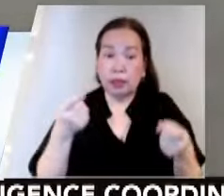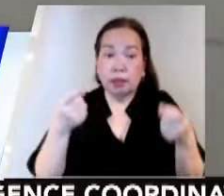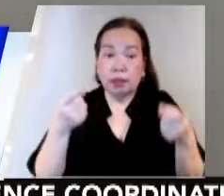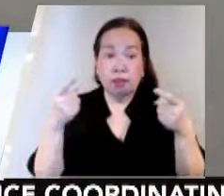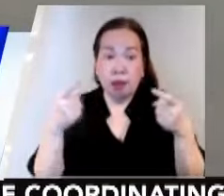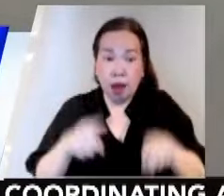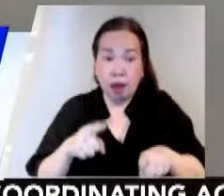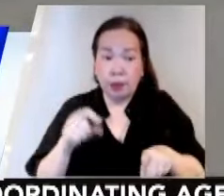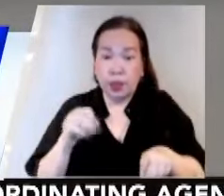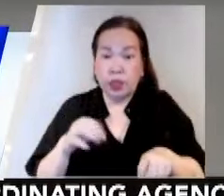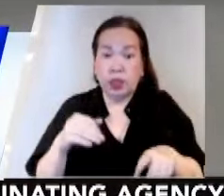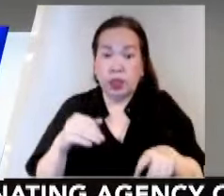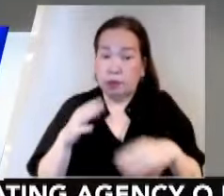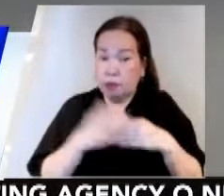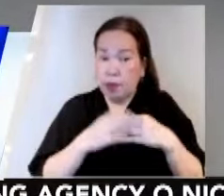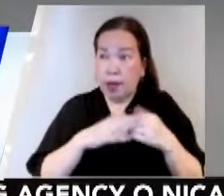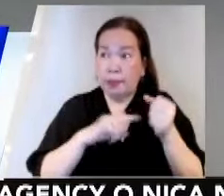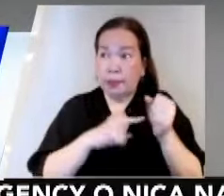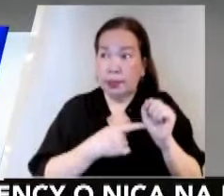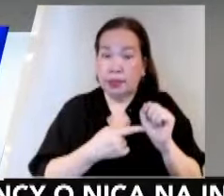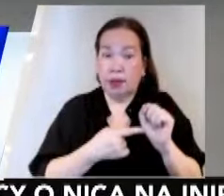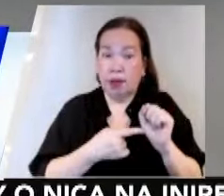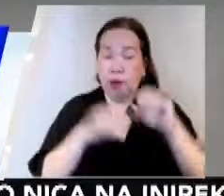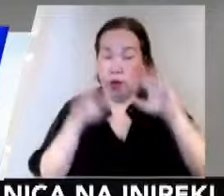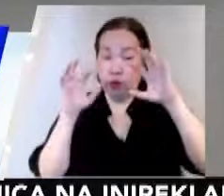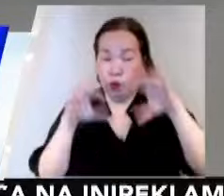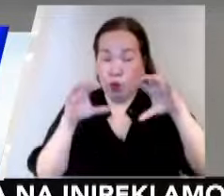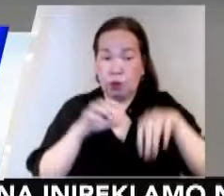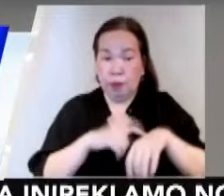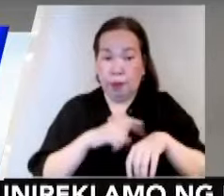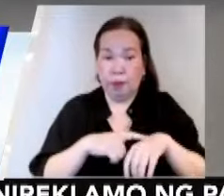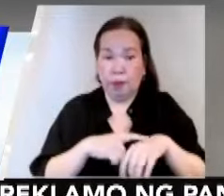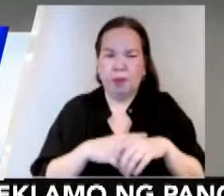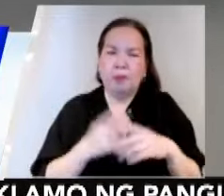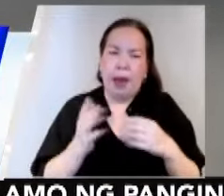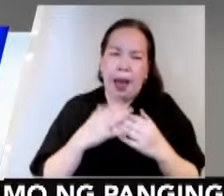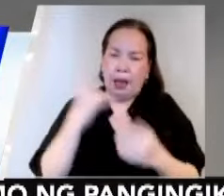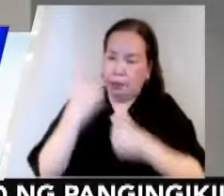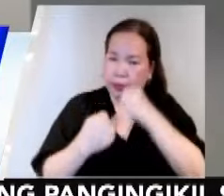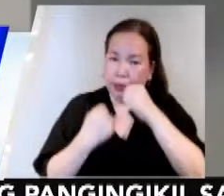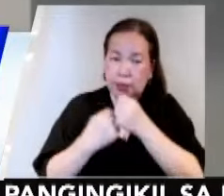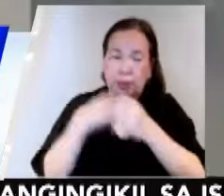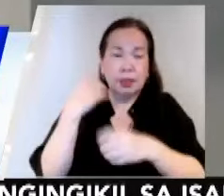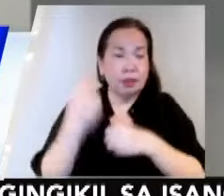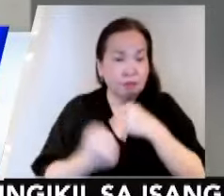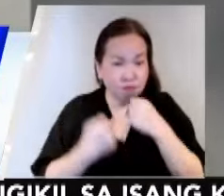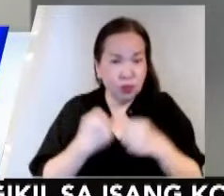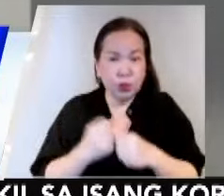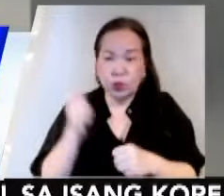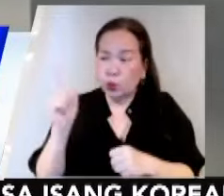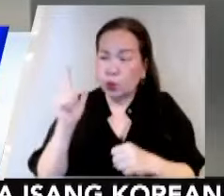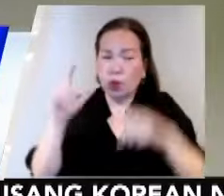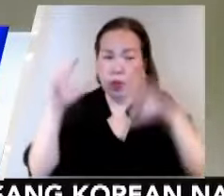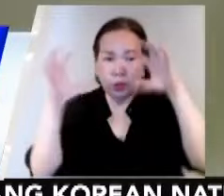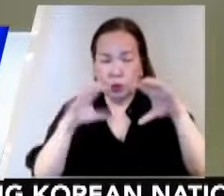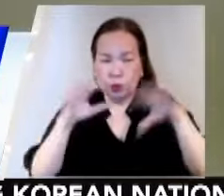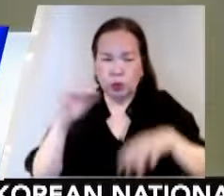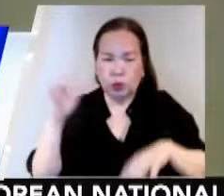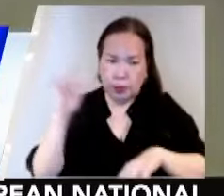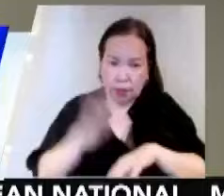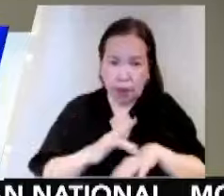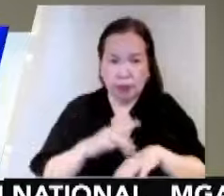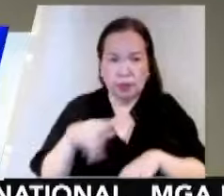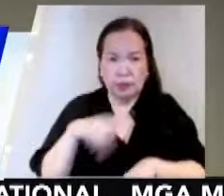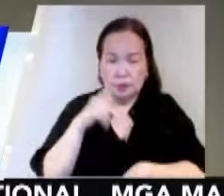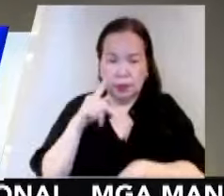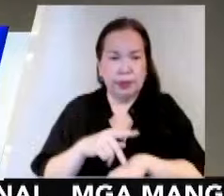nagsimula ang tag-ulan. Taon-taon, nasa 20 bagyo ang tumatama sa Pilipinas. Sa mga pagkakataong ito, nakatutok